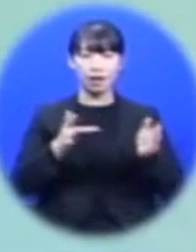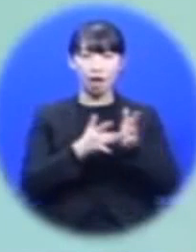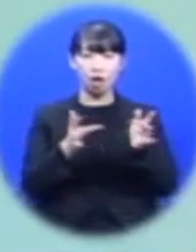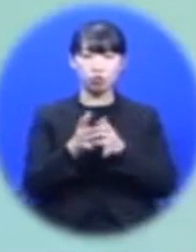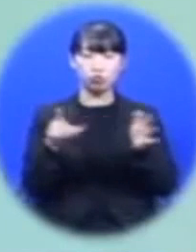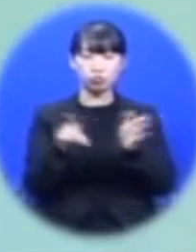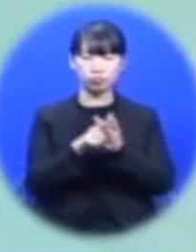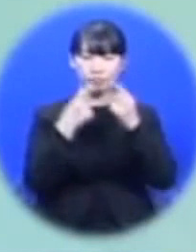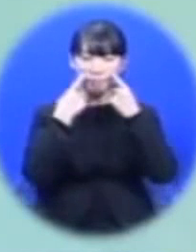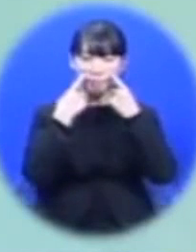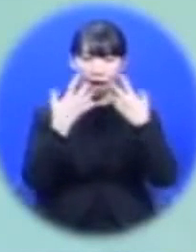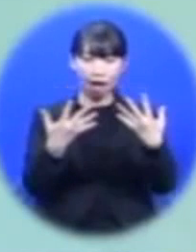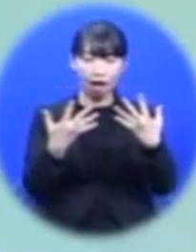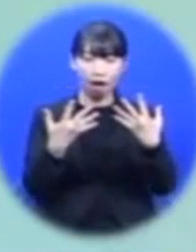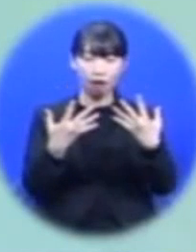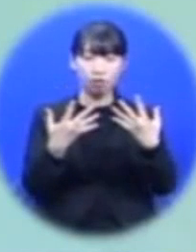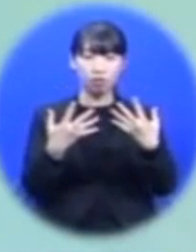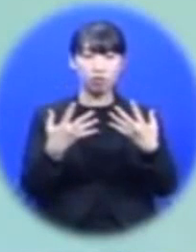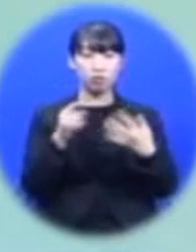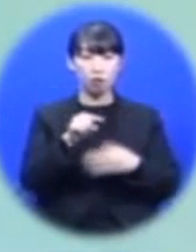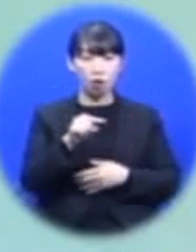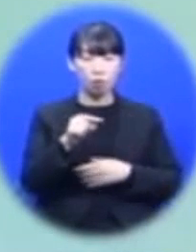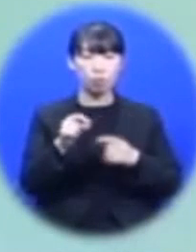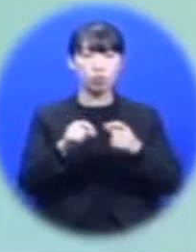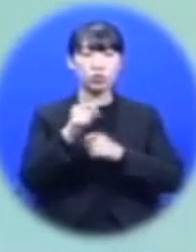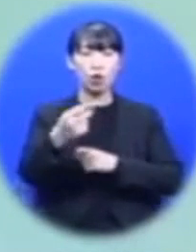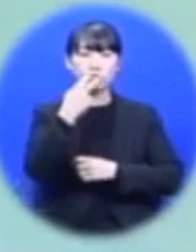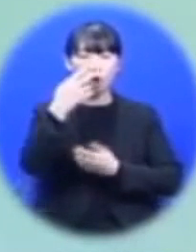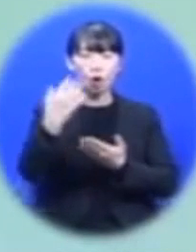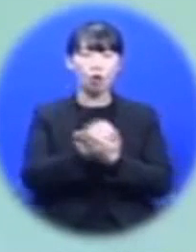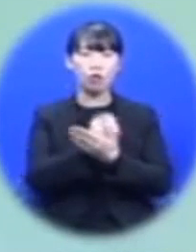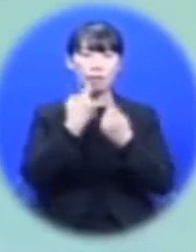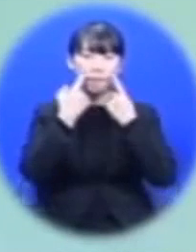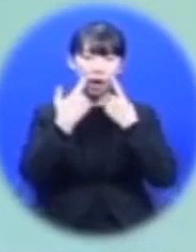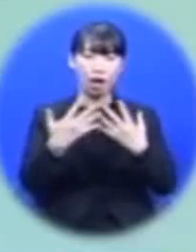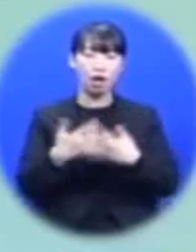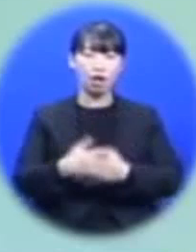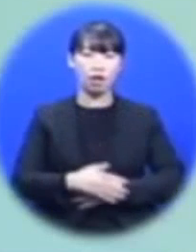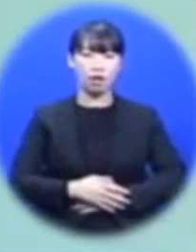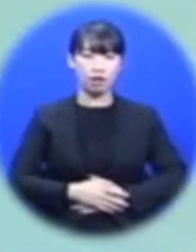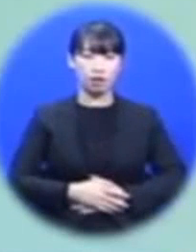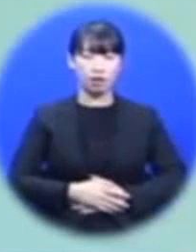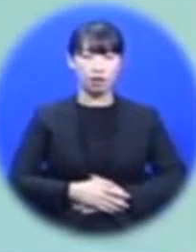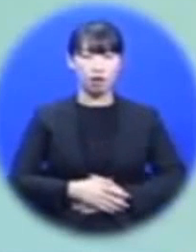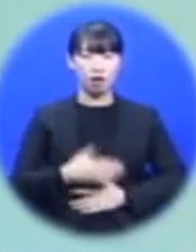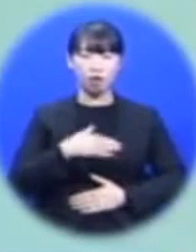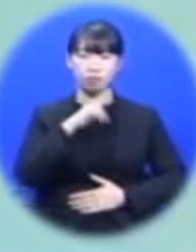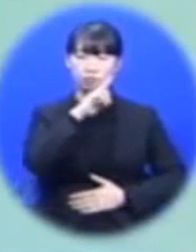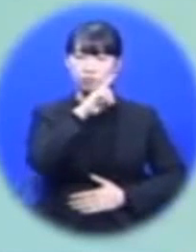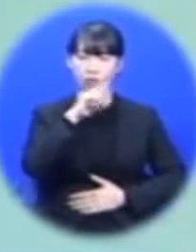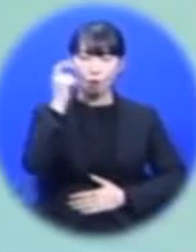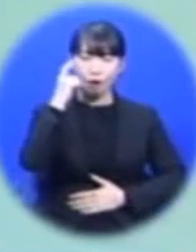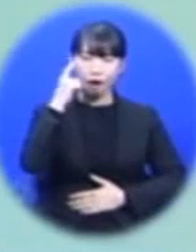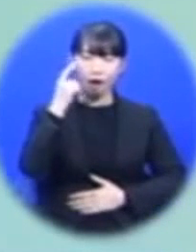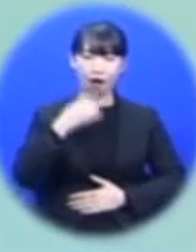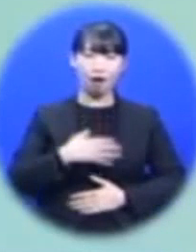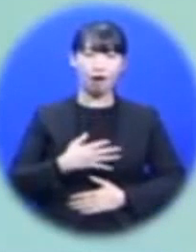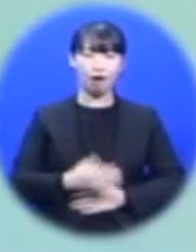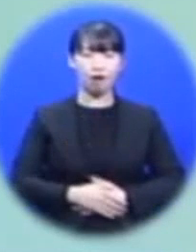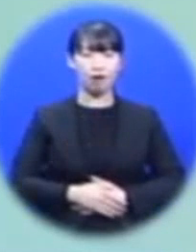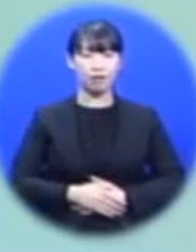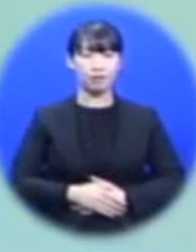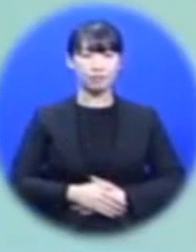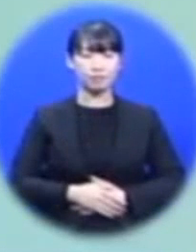분명하고 그러면 영생을 얻은 거구나 내가 왜 그것을 의심했을 그리고